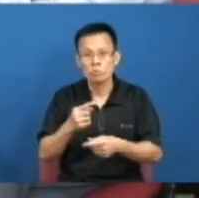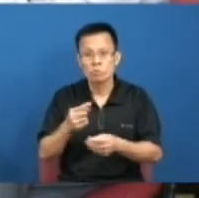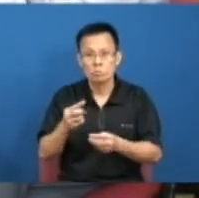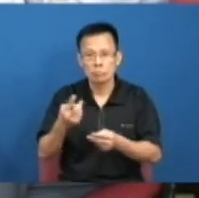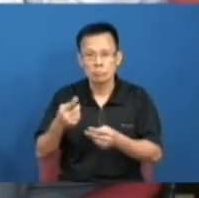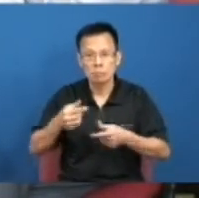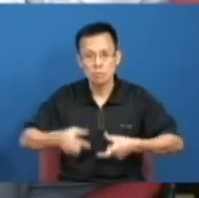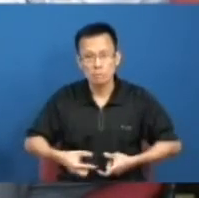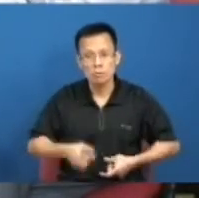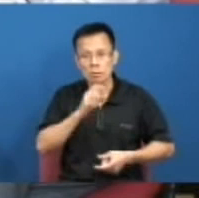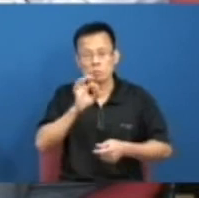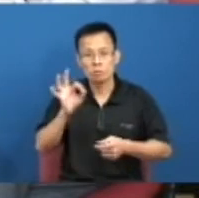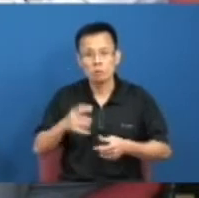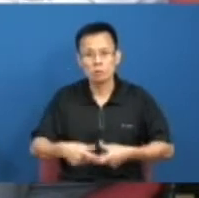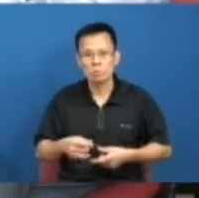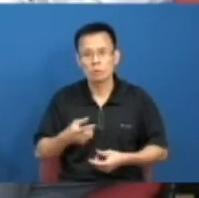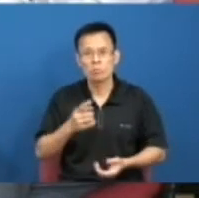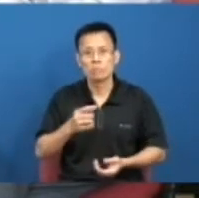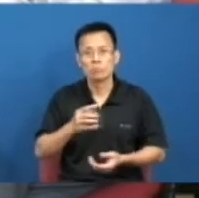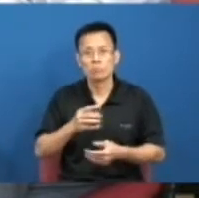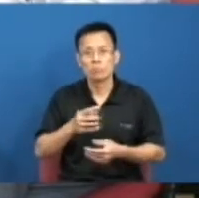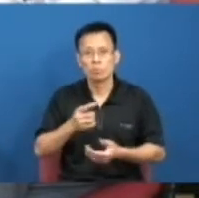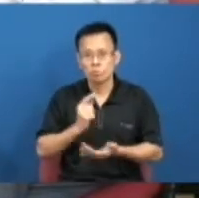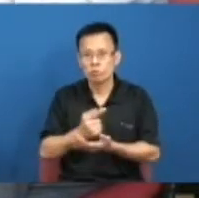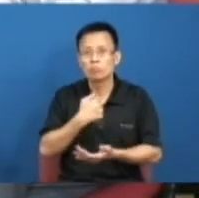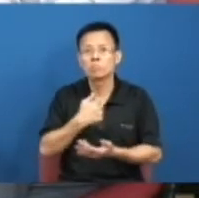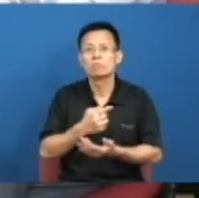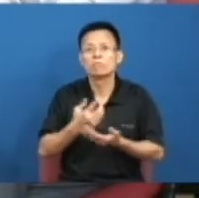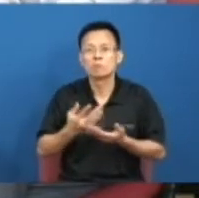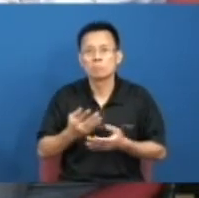呢個係好緊要咯。雖然咁話，即係好多